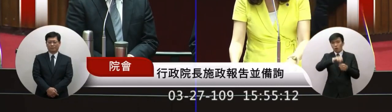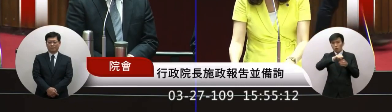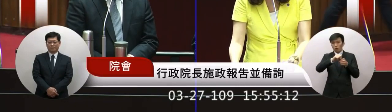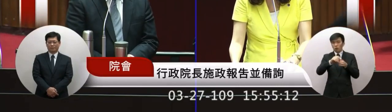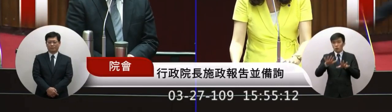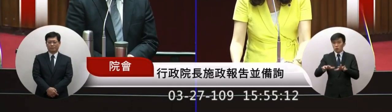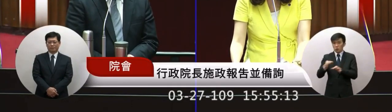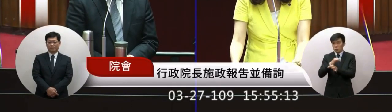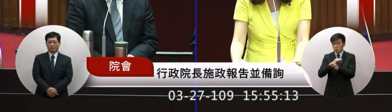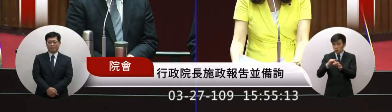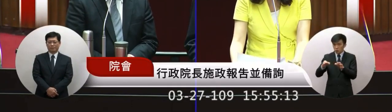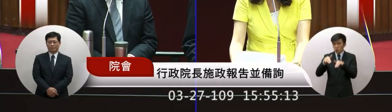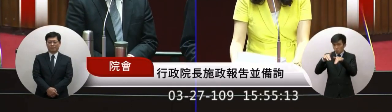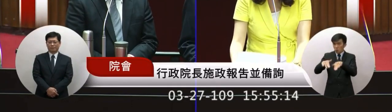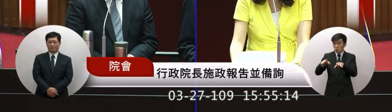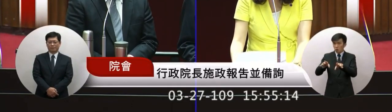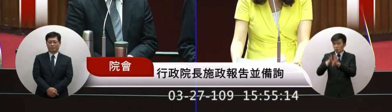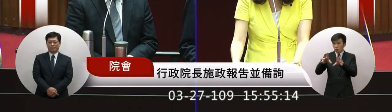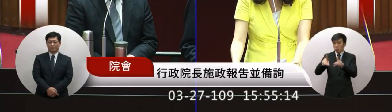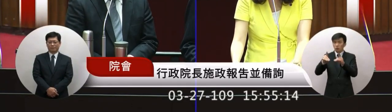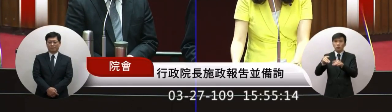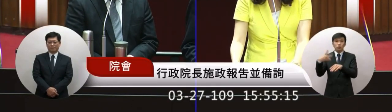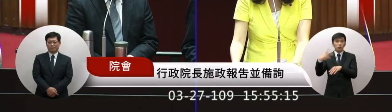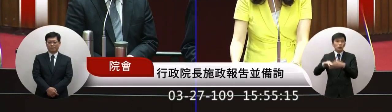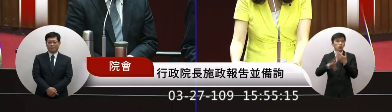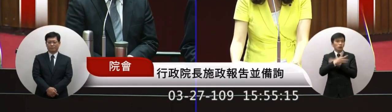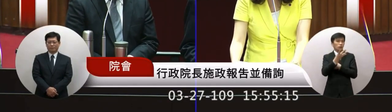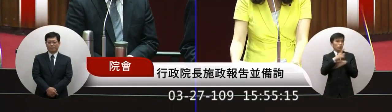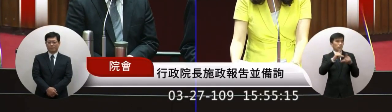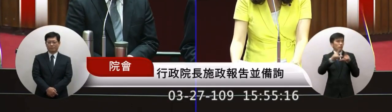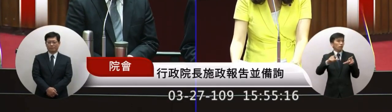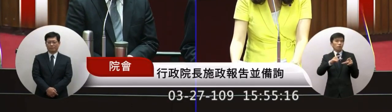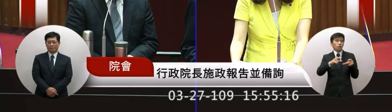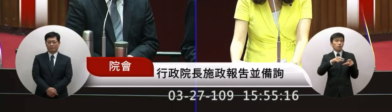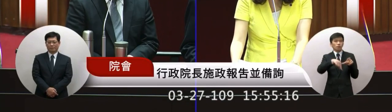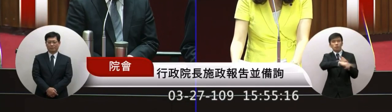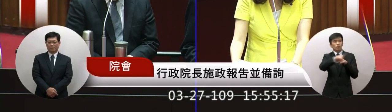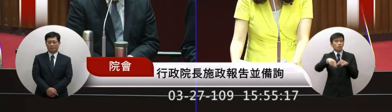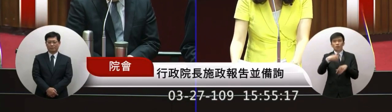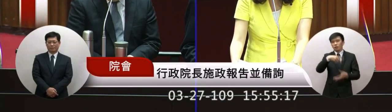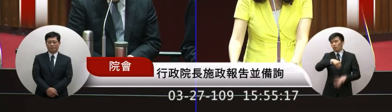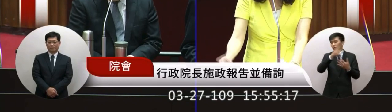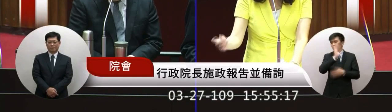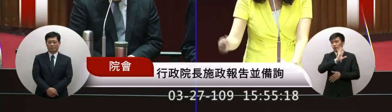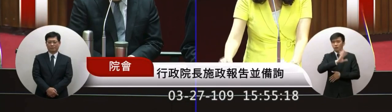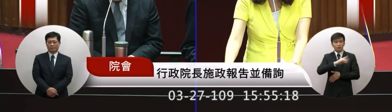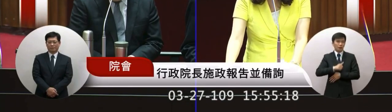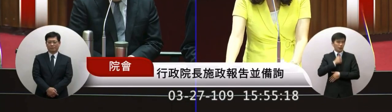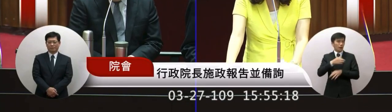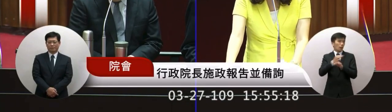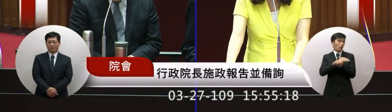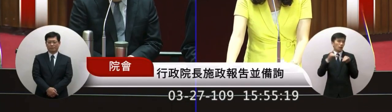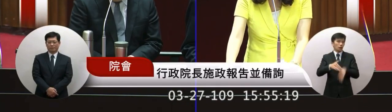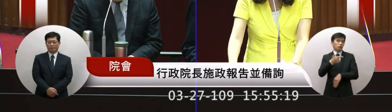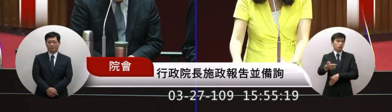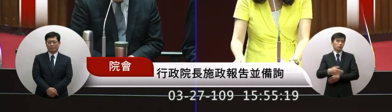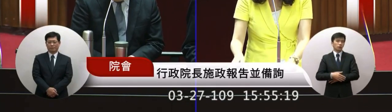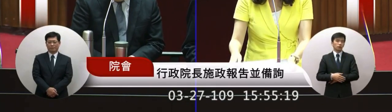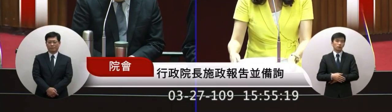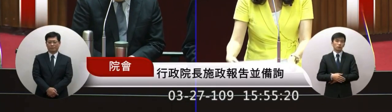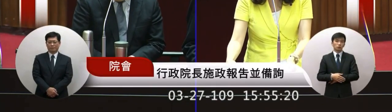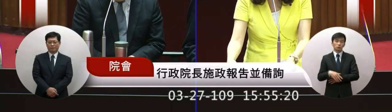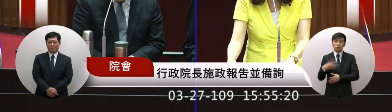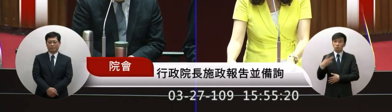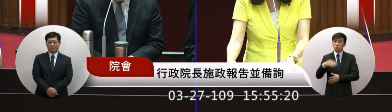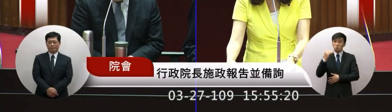席卷而来，四大产业我也不想再多说了，真的是惨惨惨。甚至于会展业说下半年